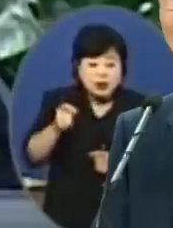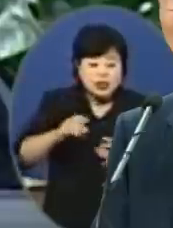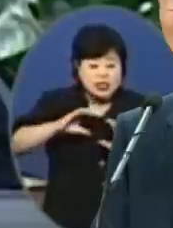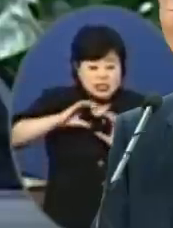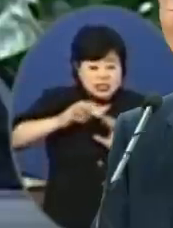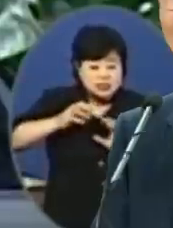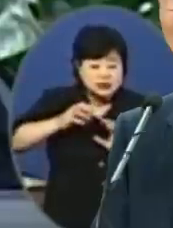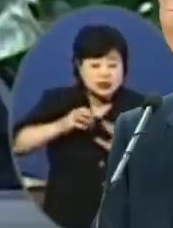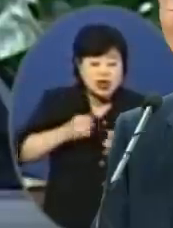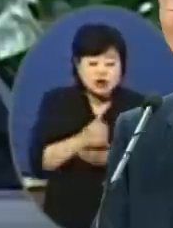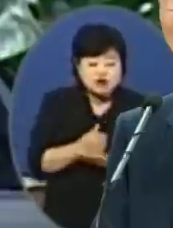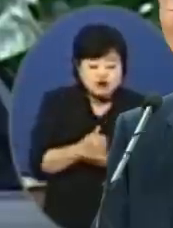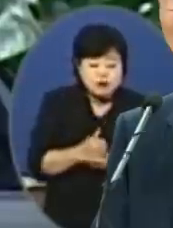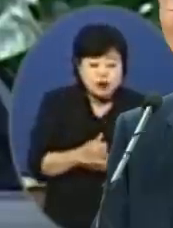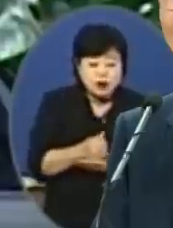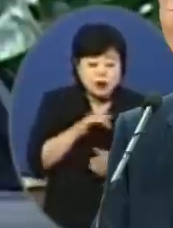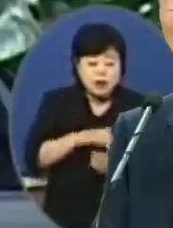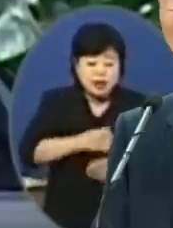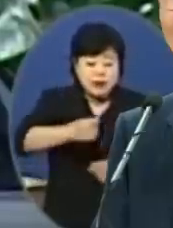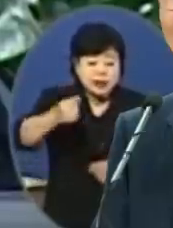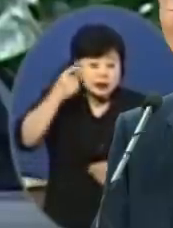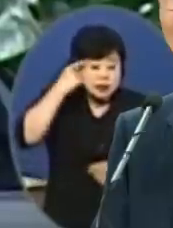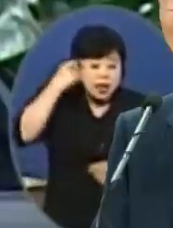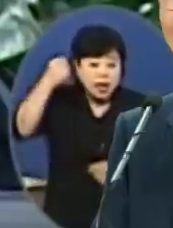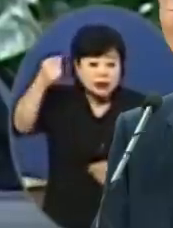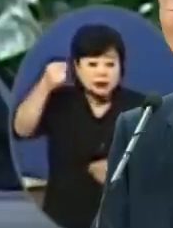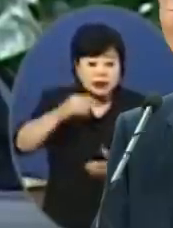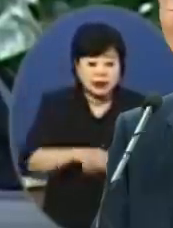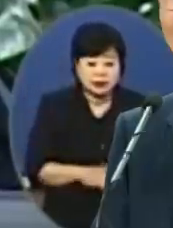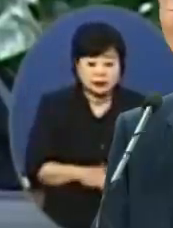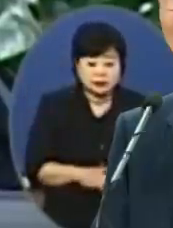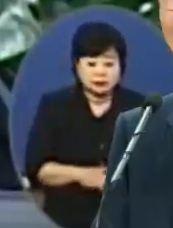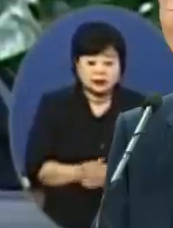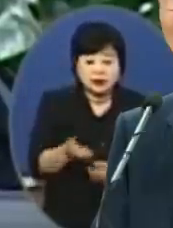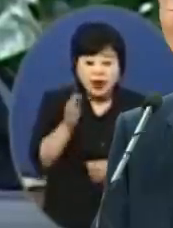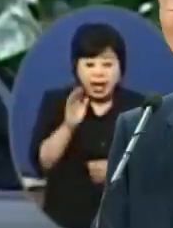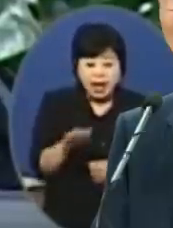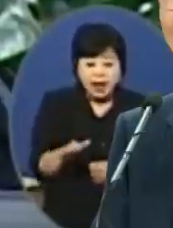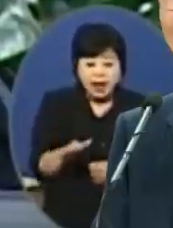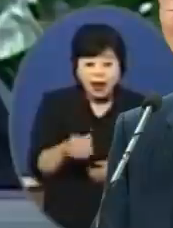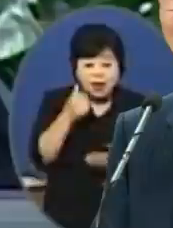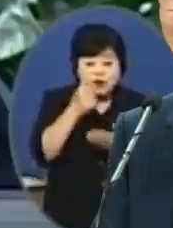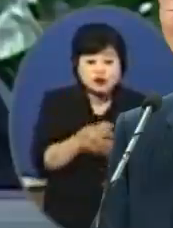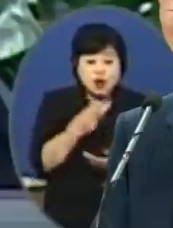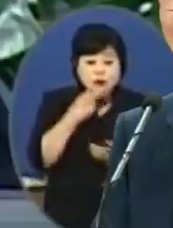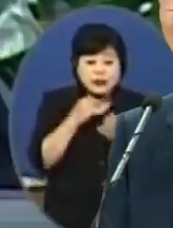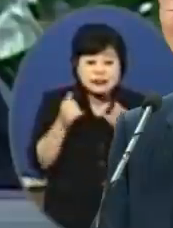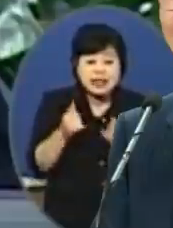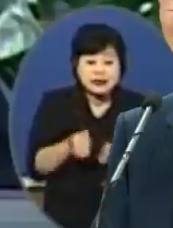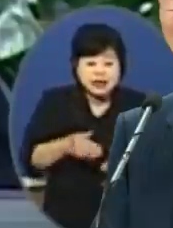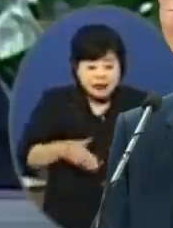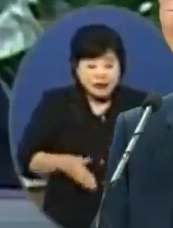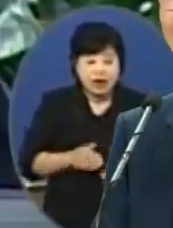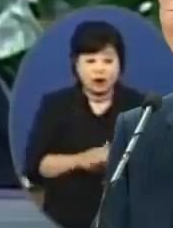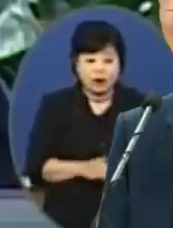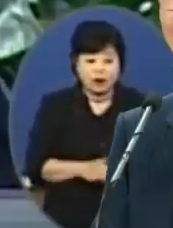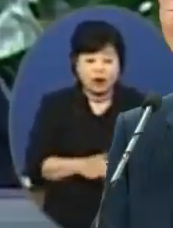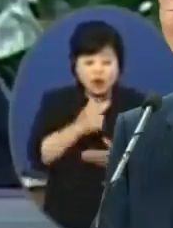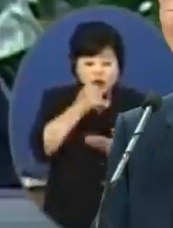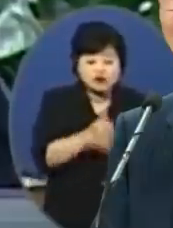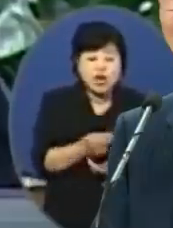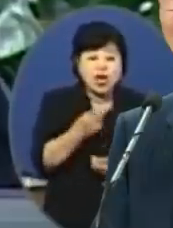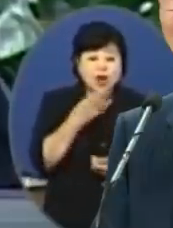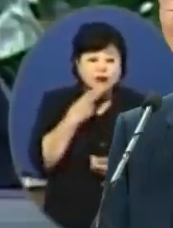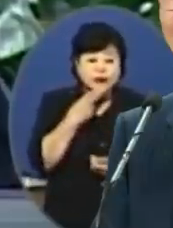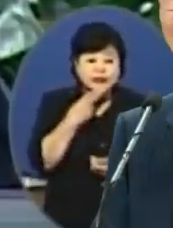지구의 운명을 마귀에게 빼앗겼다고 생각했는 것입니다. 그러나 죄 없는 인간이 탄생하고 죄